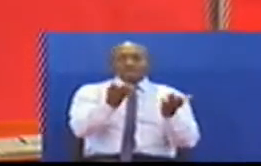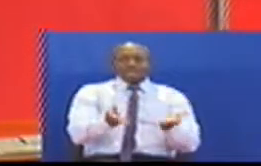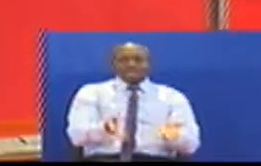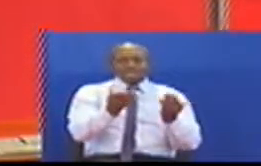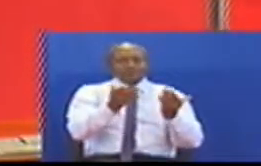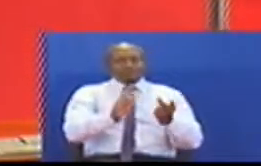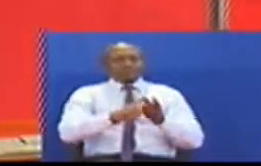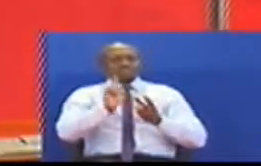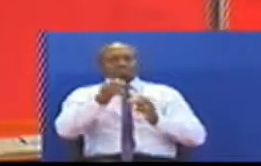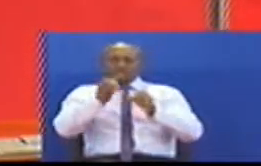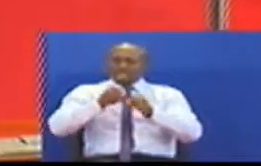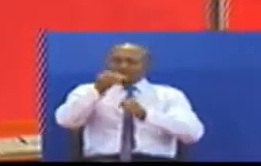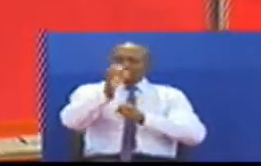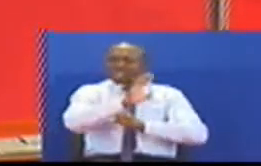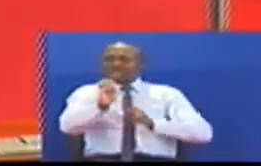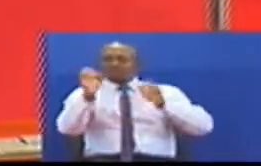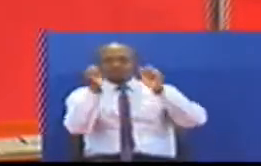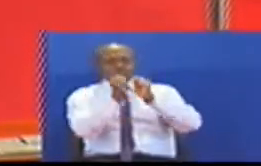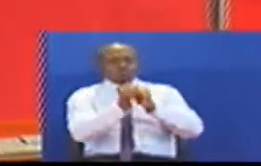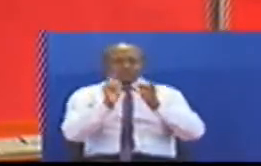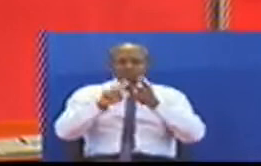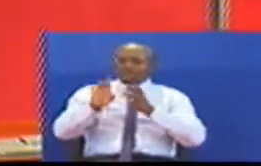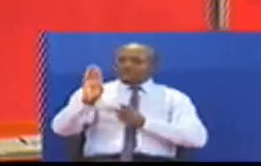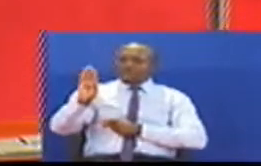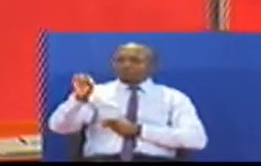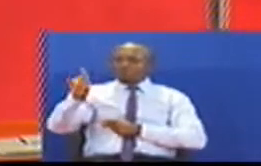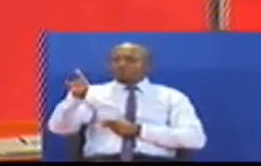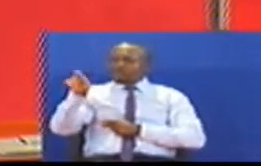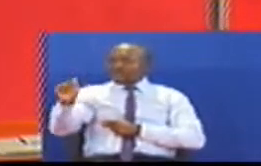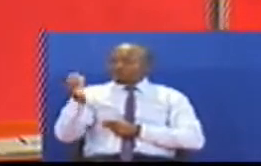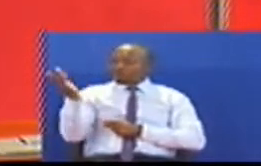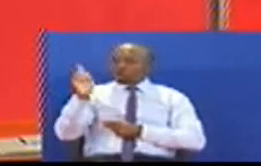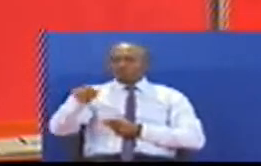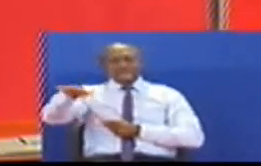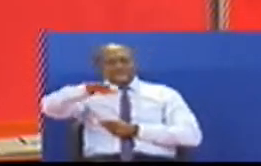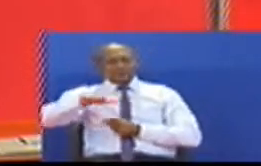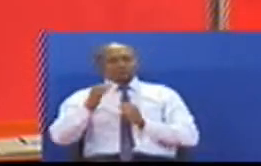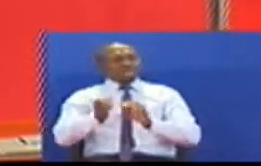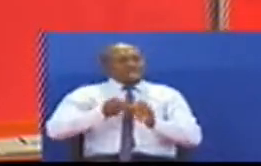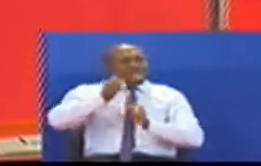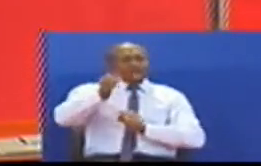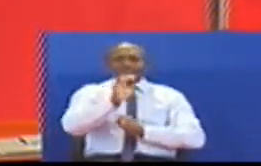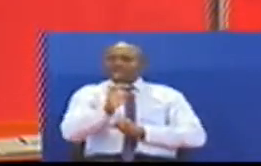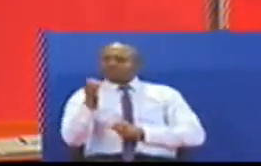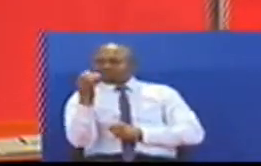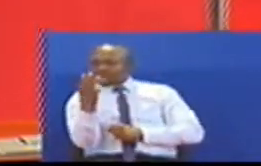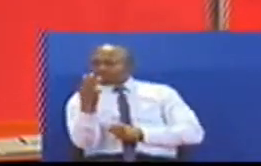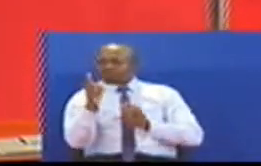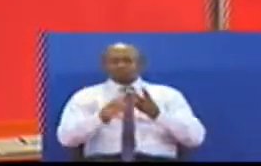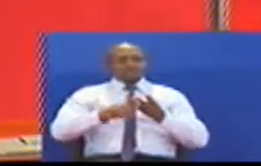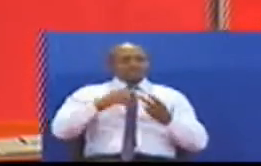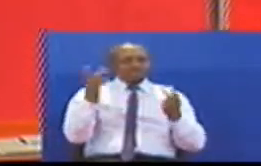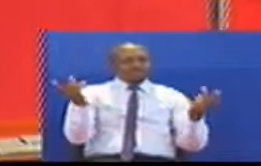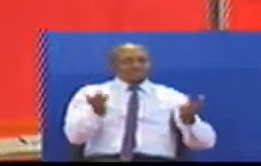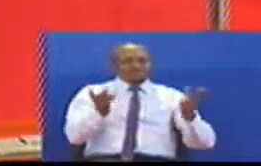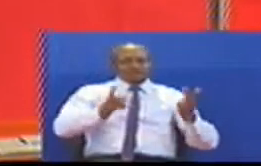10,000. Ukienda kule Bunda kuna eneo linaloitwa kule Nyatwali, ziko zaidi ya eka 3,000. Lakini hata